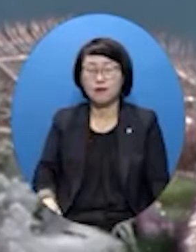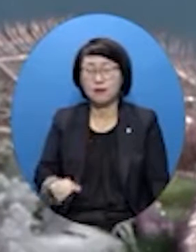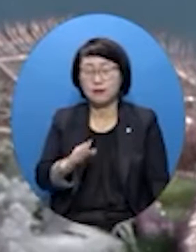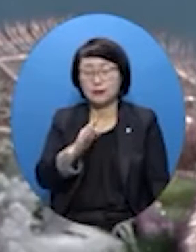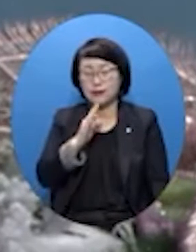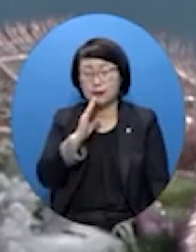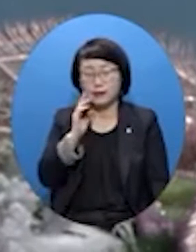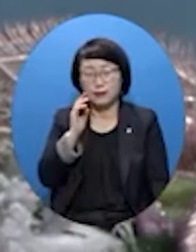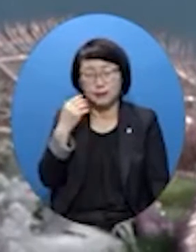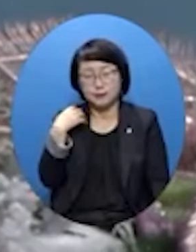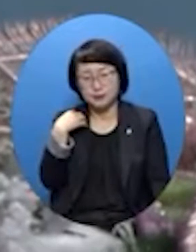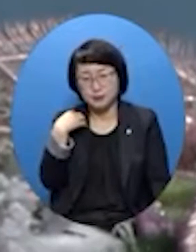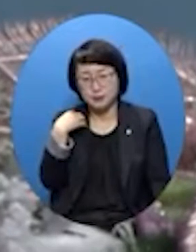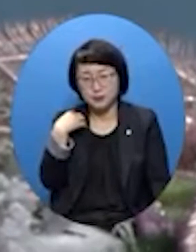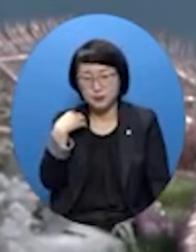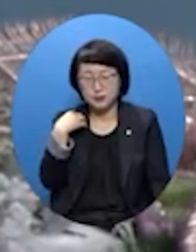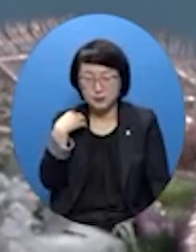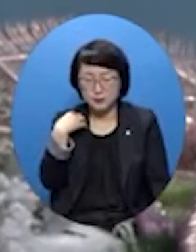멍에를 쥐고 살아가는 사람들이